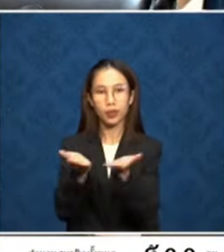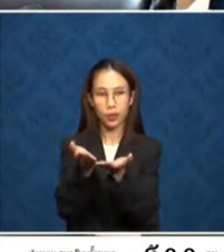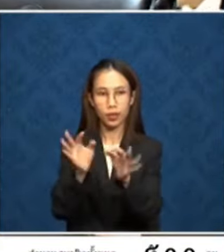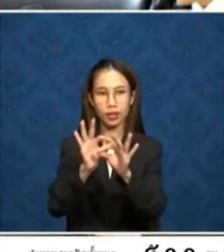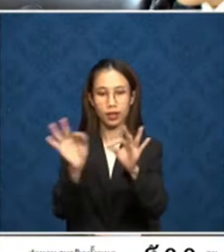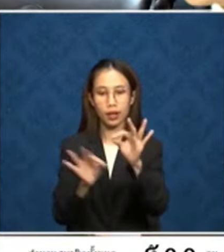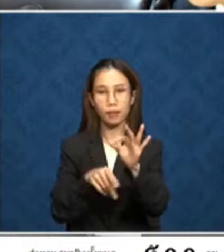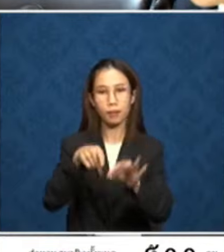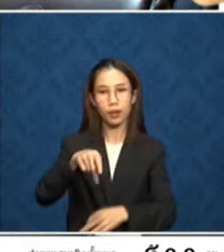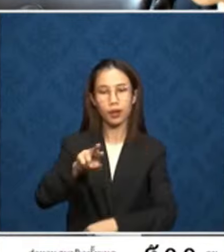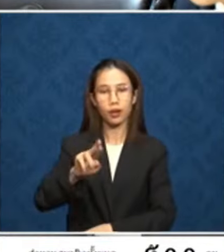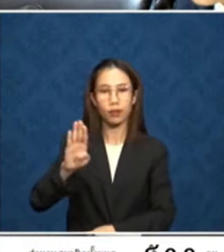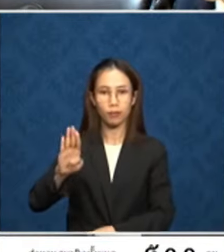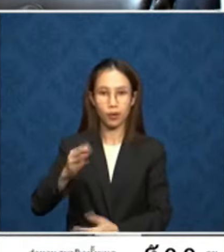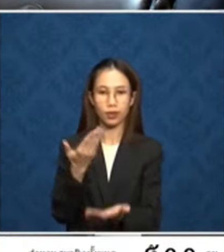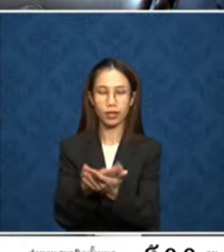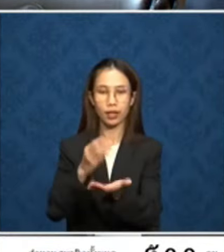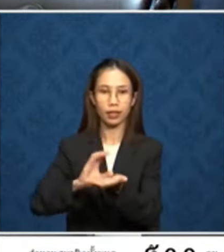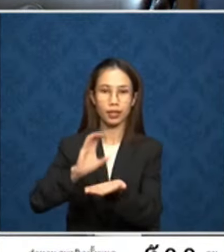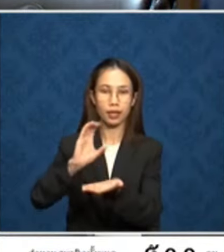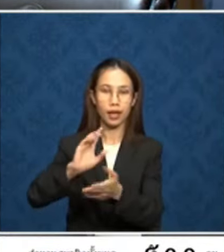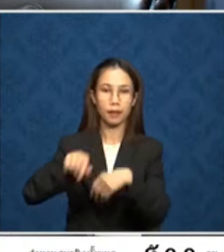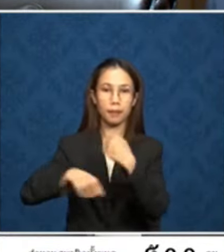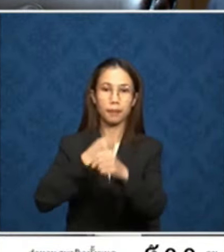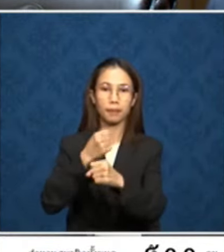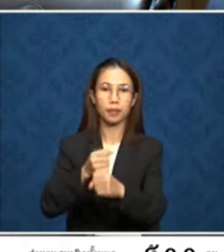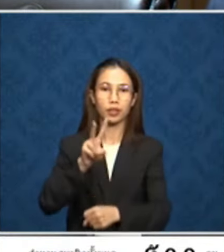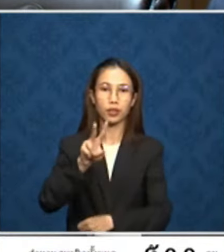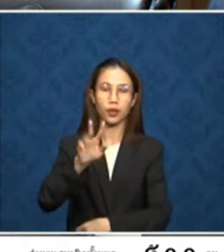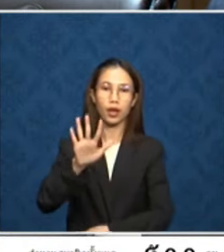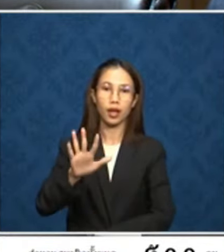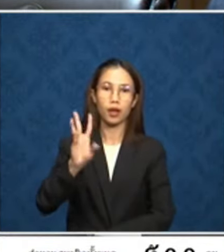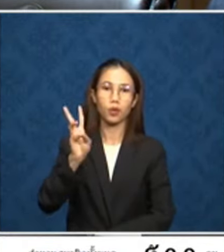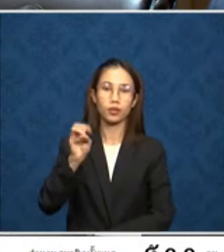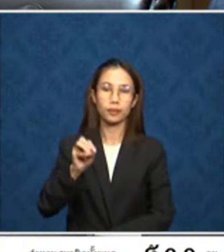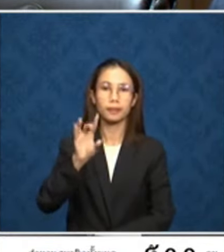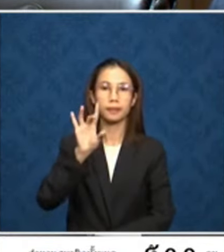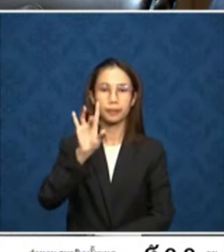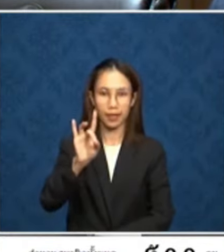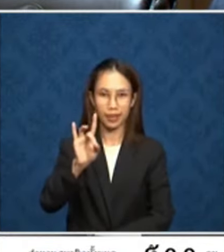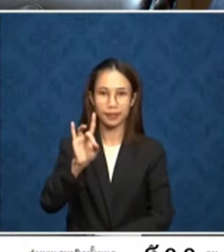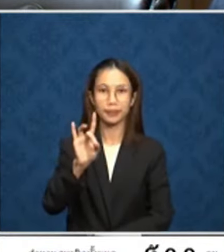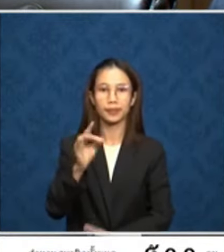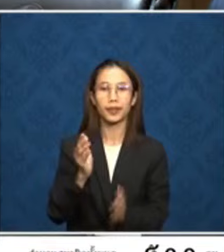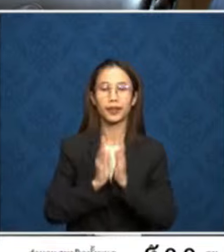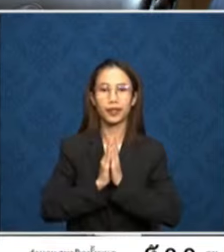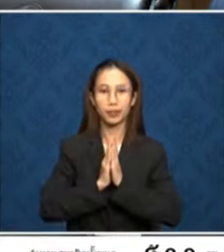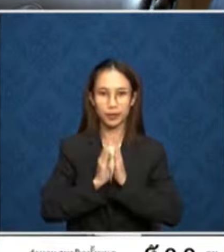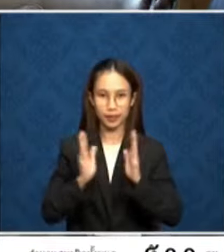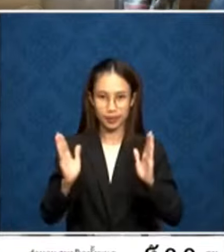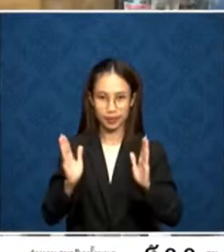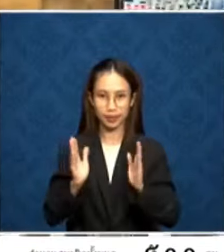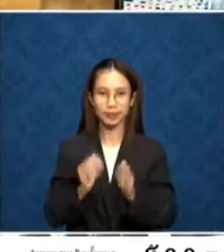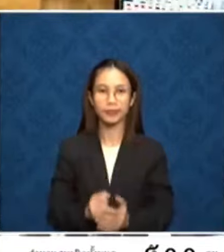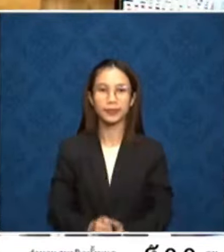พระราชบัญญัติงบประมาณรายจ่ายประจำปีงบประมาณ 2568ฉบับนี้ขอบคุณ